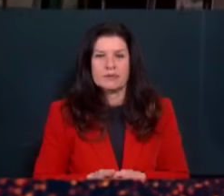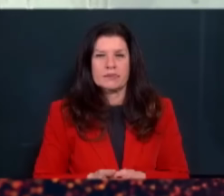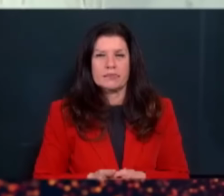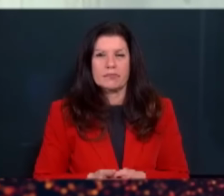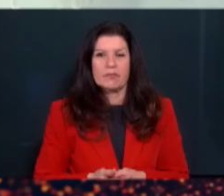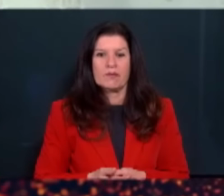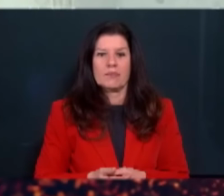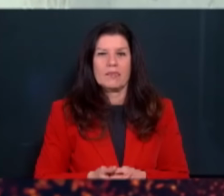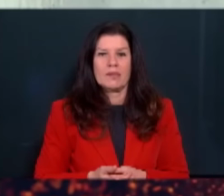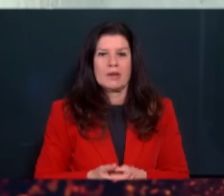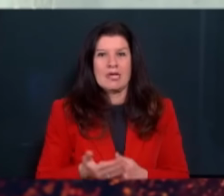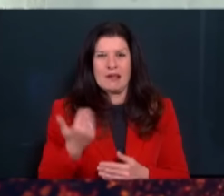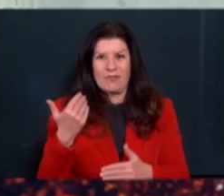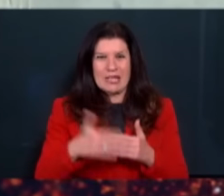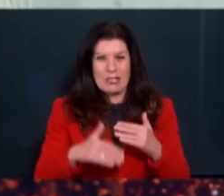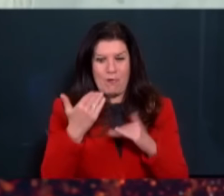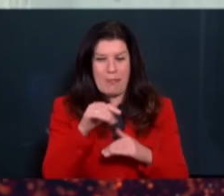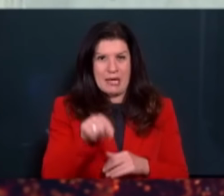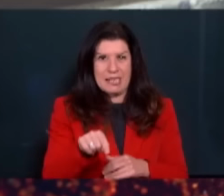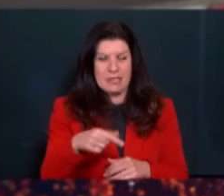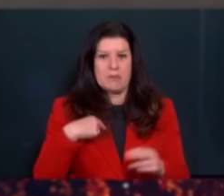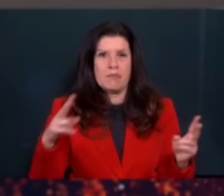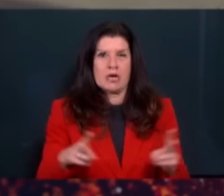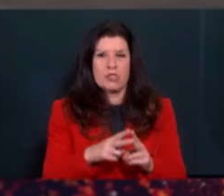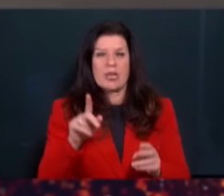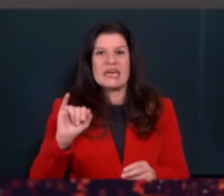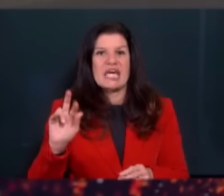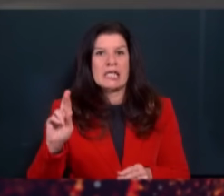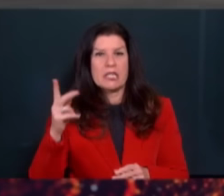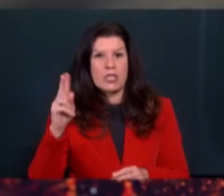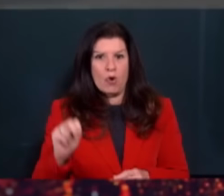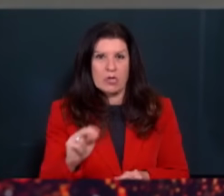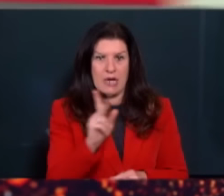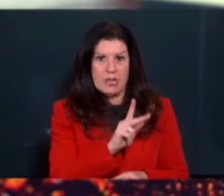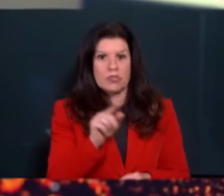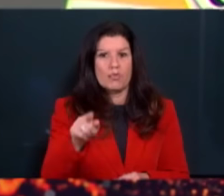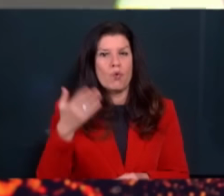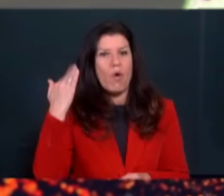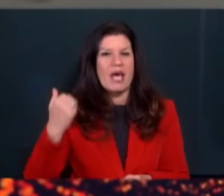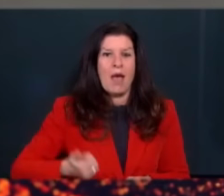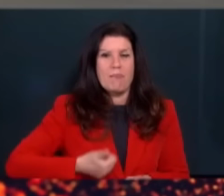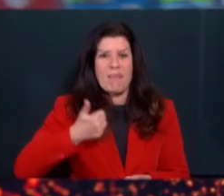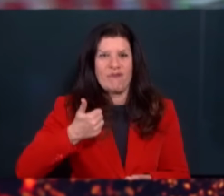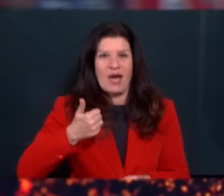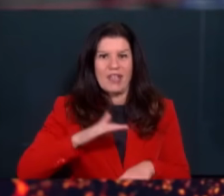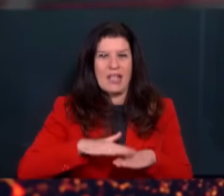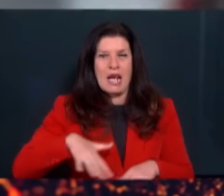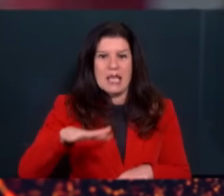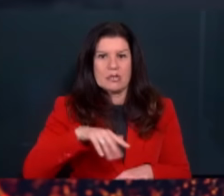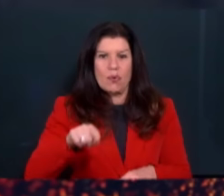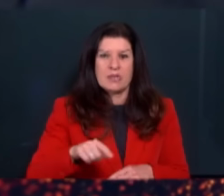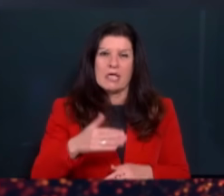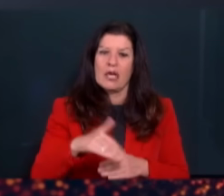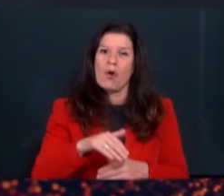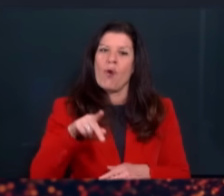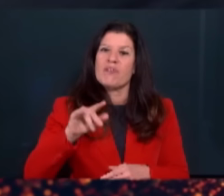לקראת סוף הפרק הזה, פגשנו את ירון קלדס, מי שפיקד עד לפני שנה על האזור הזה. רחוב פין אחד. זה